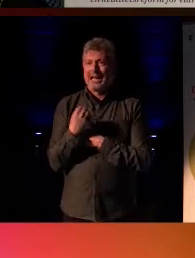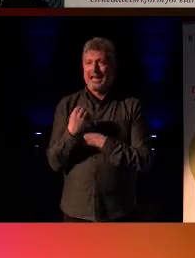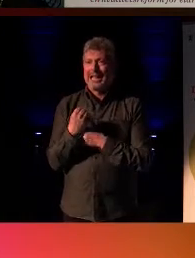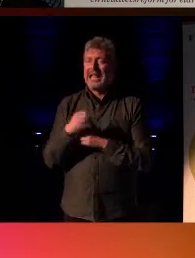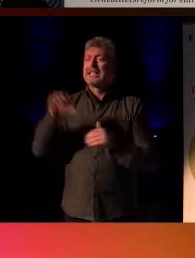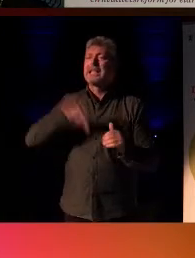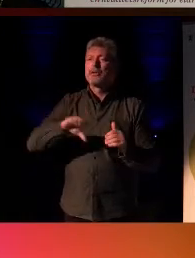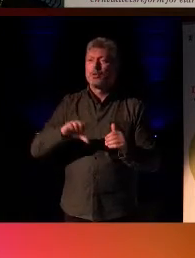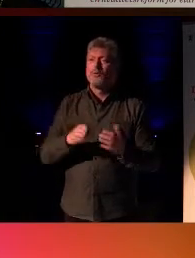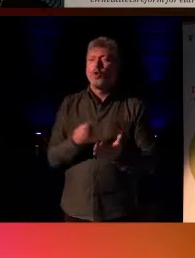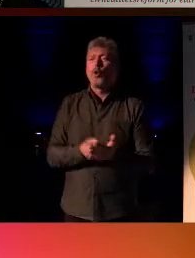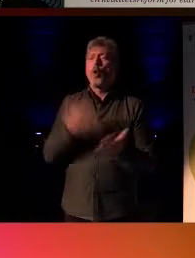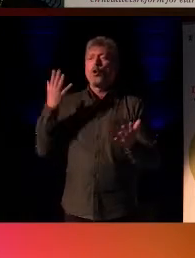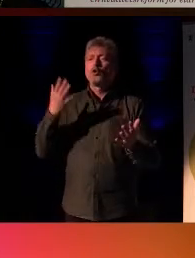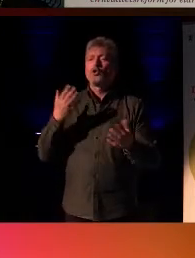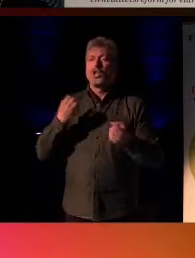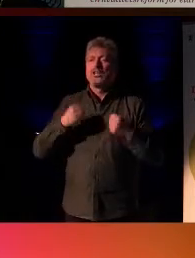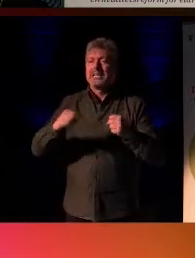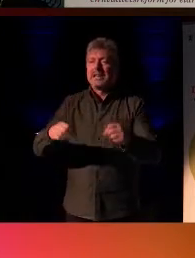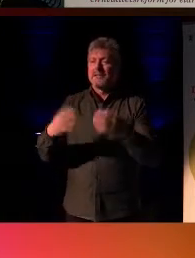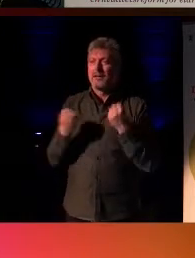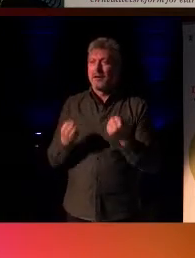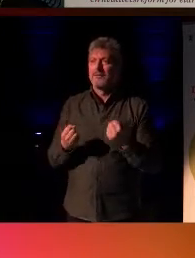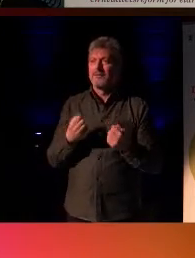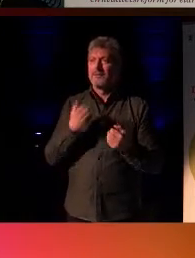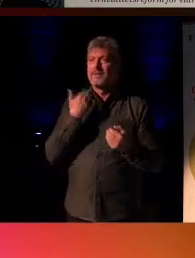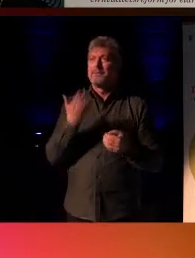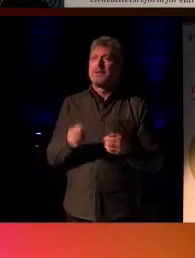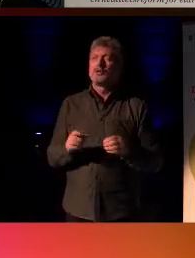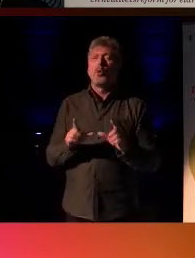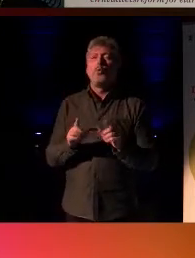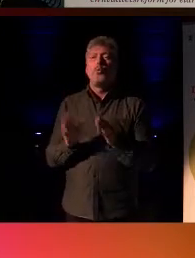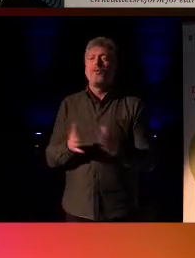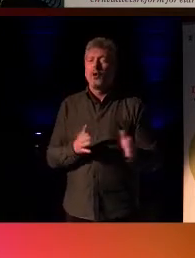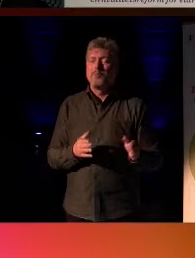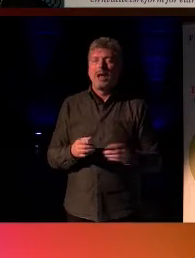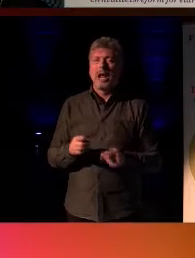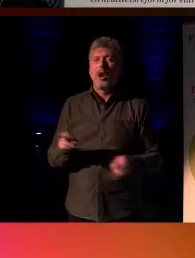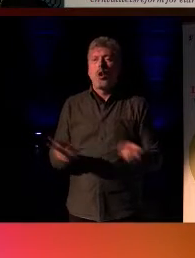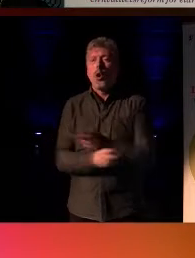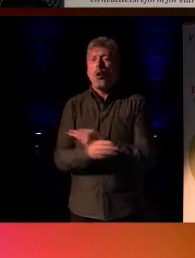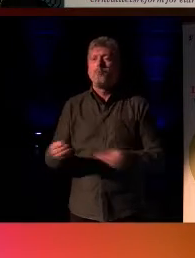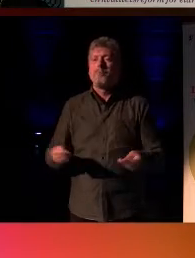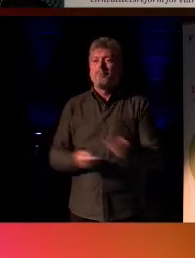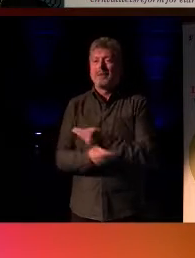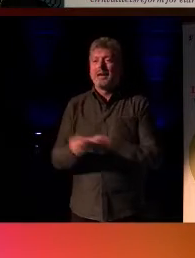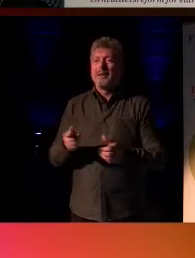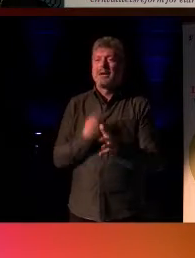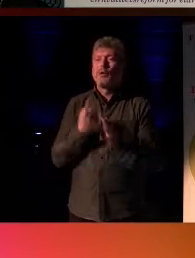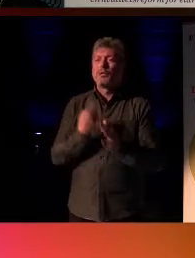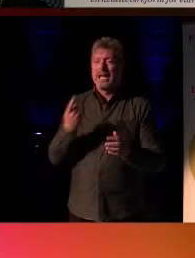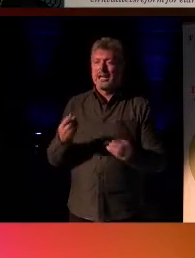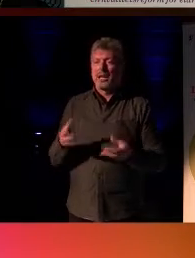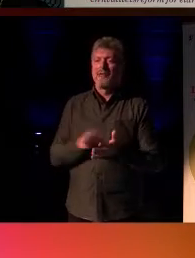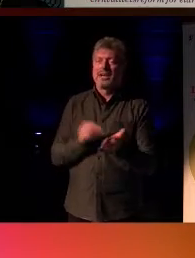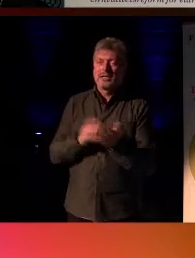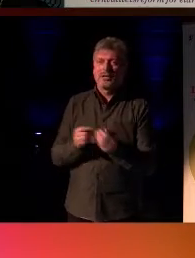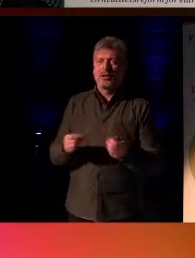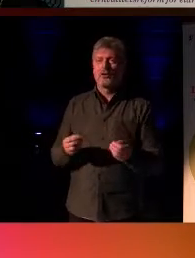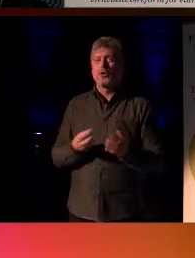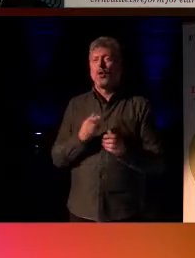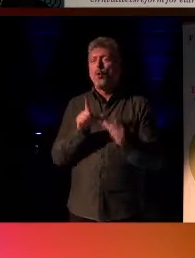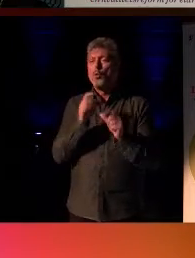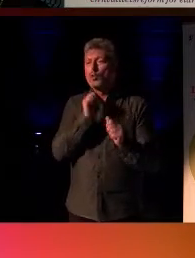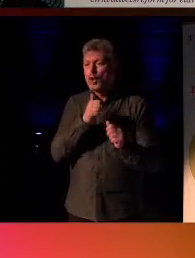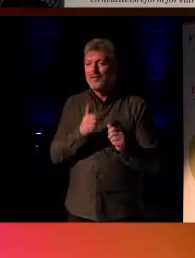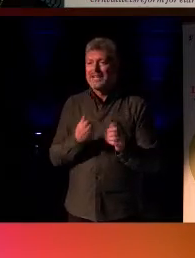kraft. Den medfører en uformell omprioritering av ressursene ved å utløse unødvendige